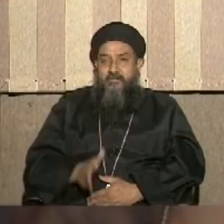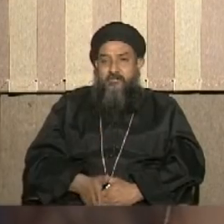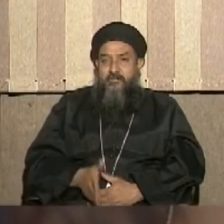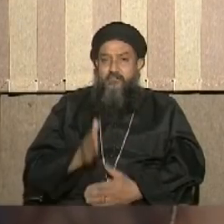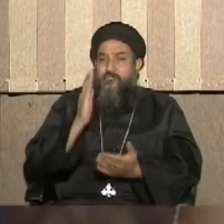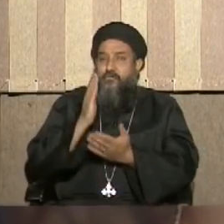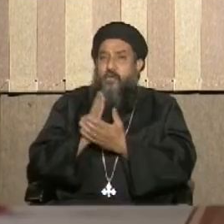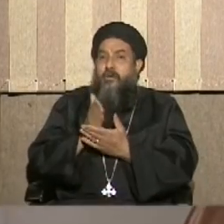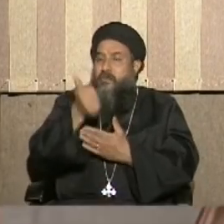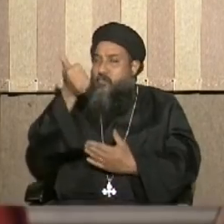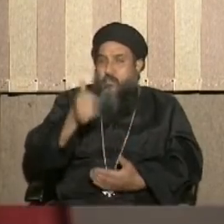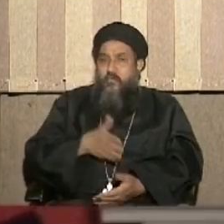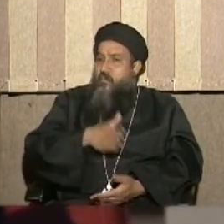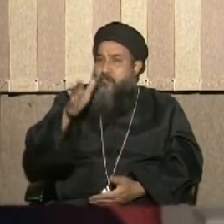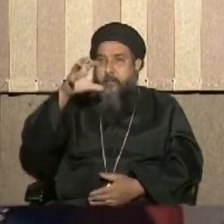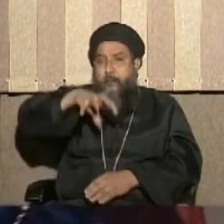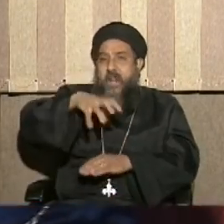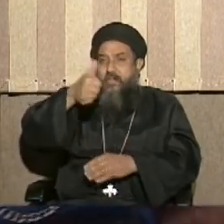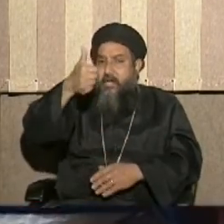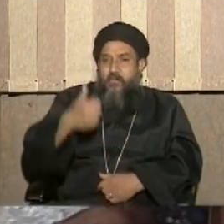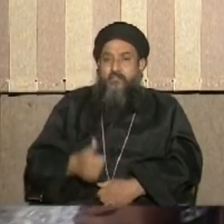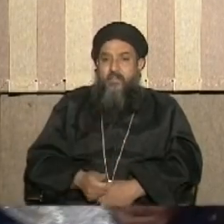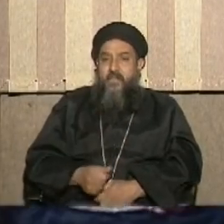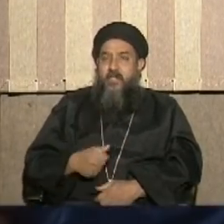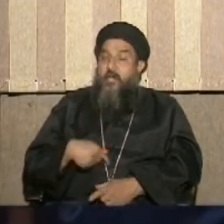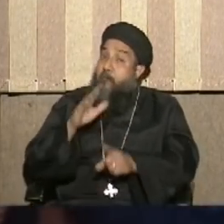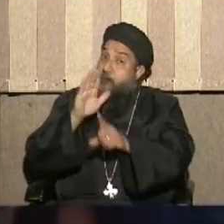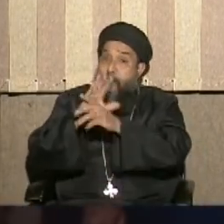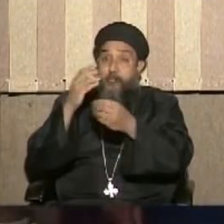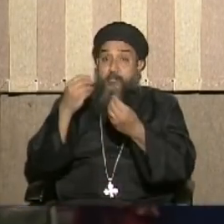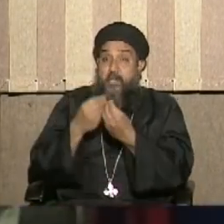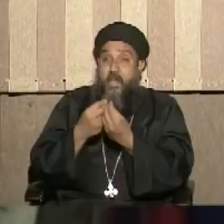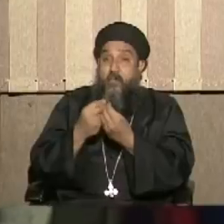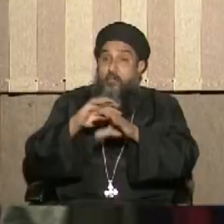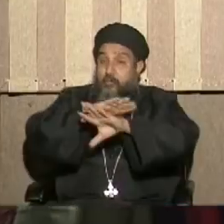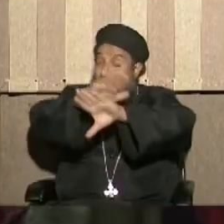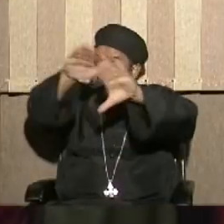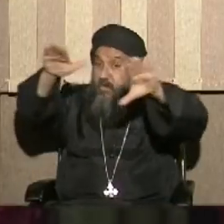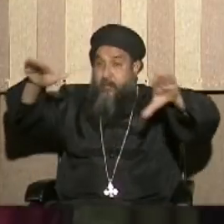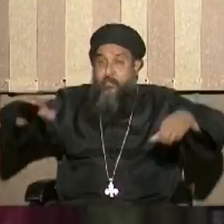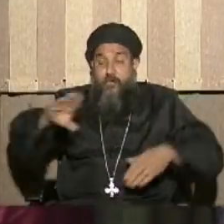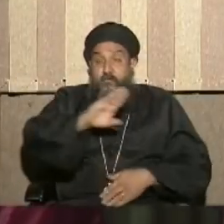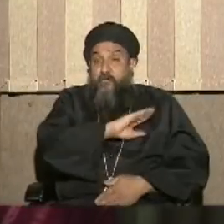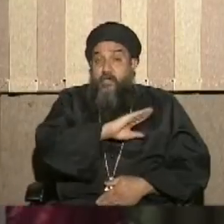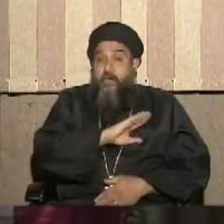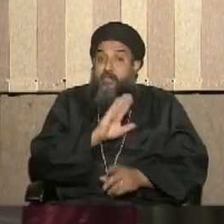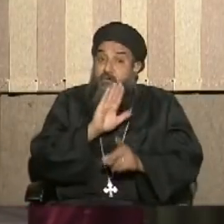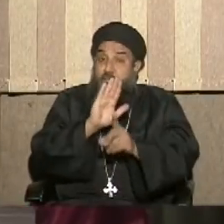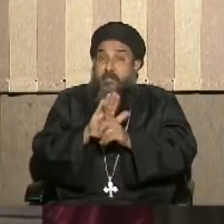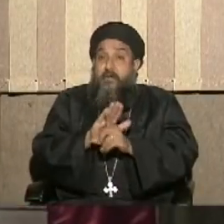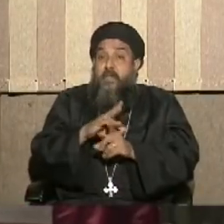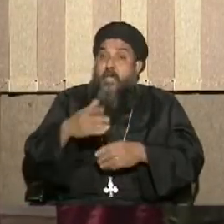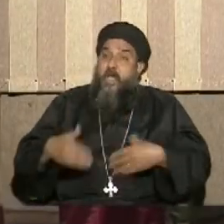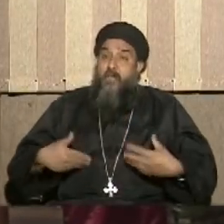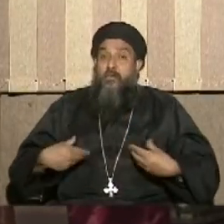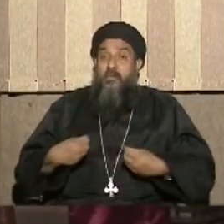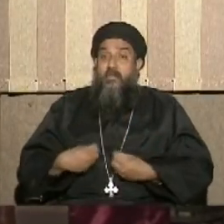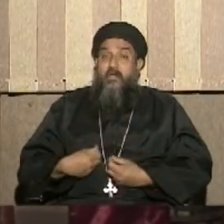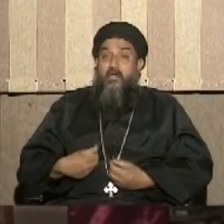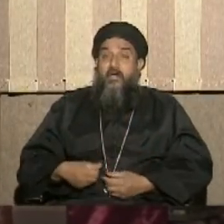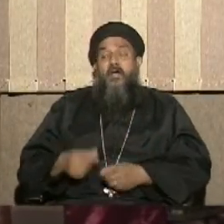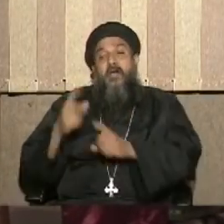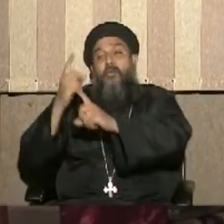نقيا. وعشان تطمن جلالتك أكتر، ممكن يسافر معاهم طقم حماية من الجنود، ويعني هتبقى زيارة